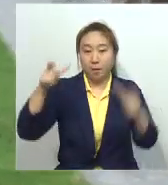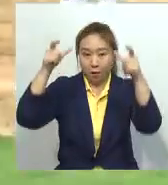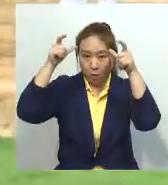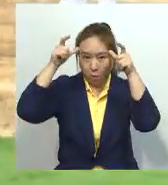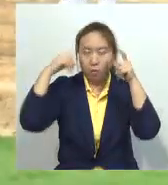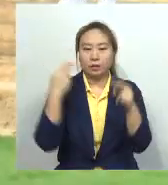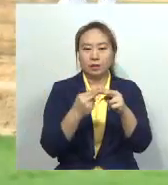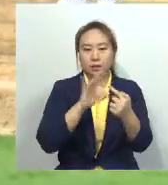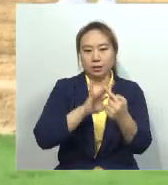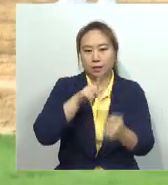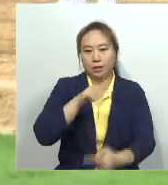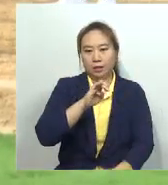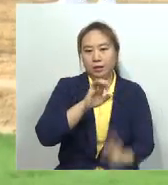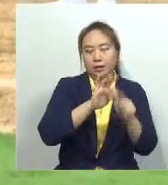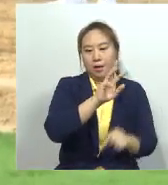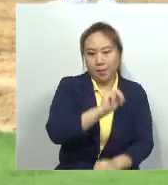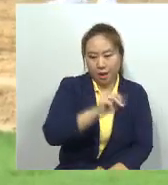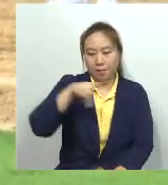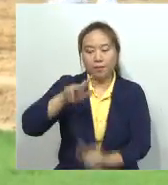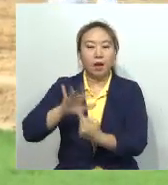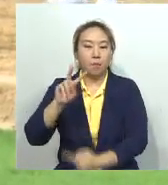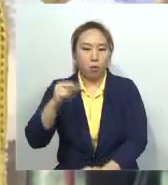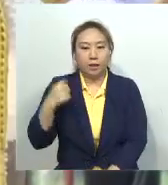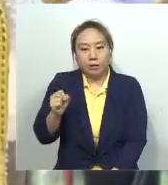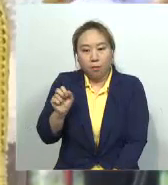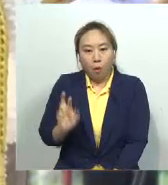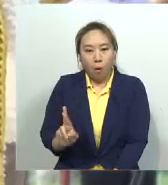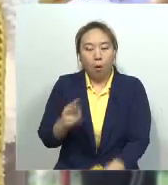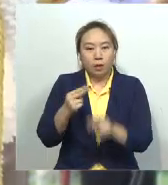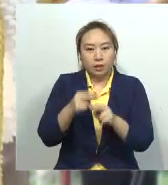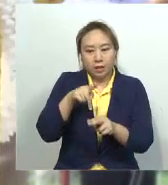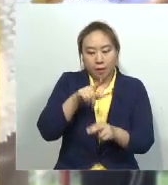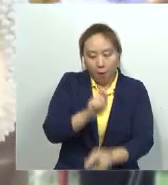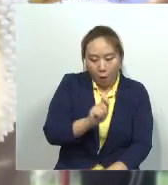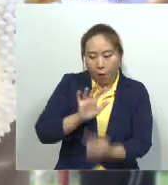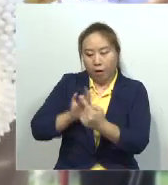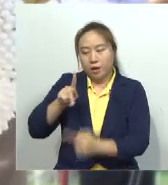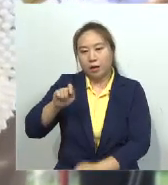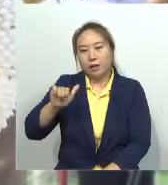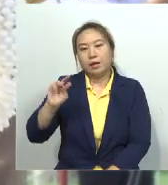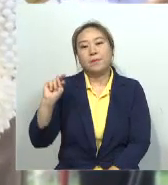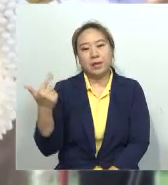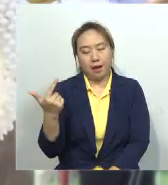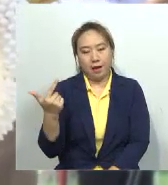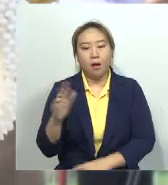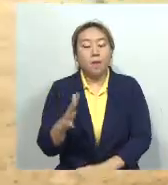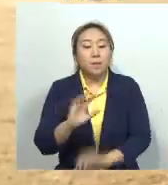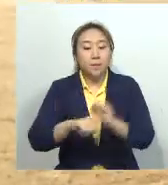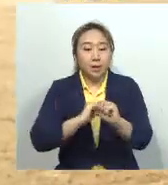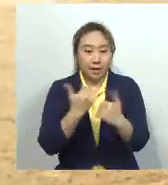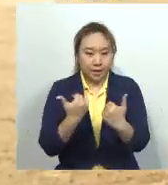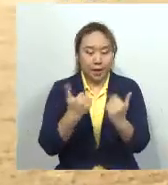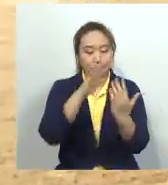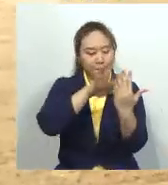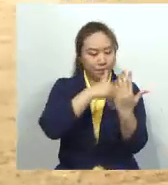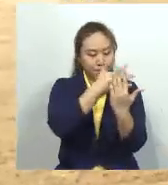พิ่มและพระโคพูนส่วนพระโคสำรองนะครับเป็นพระโคพอและพระโคเพียงนะครับในปีนี้ปฏิทินหลวงได้กำหนด